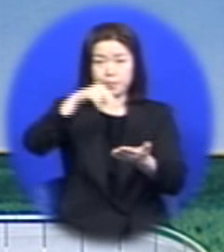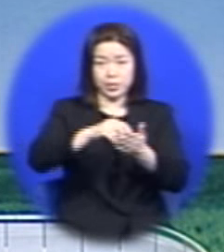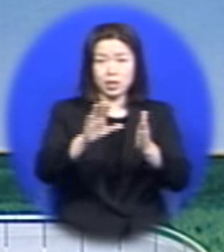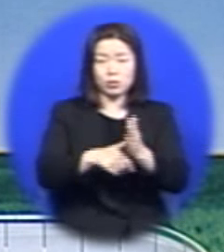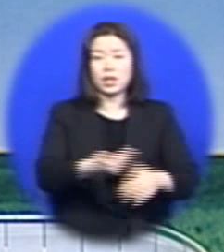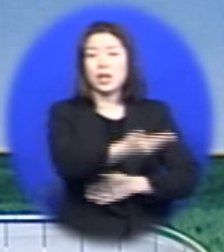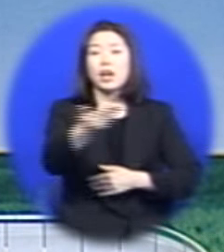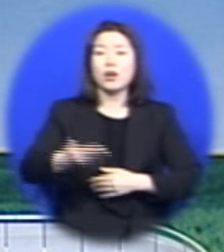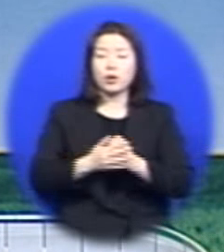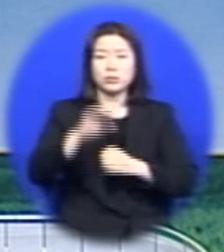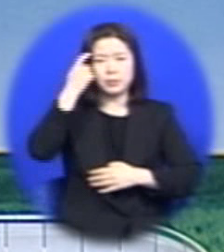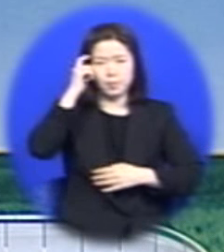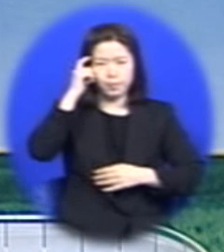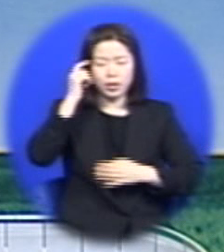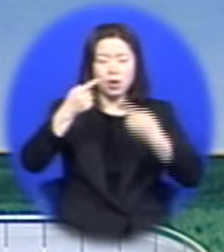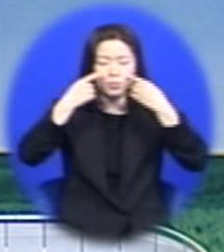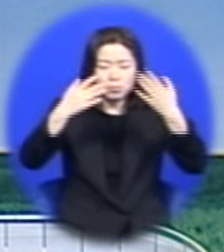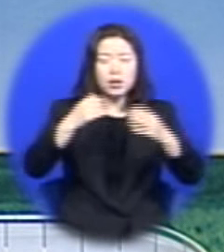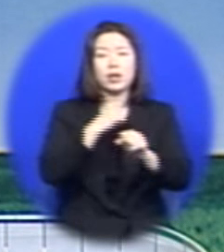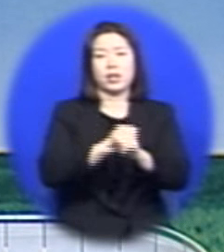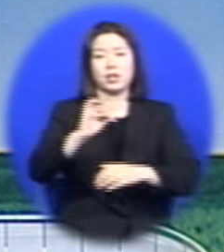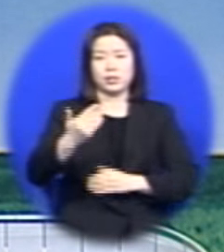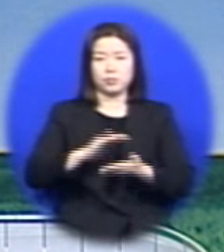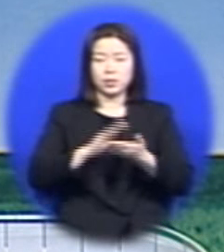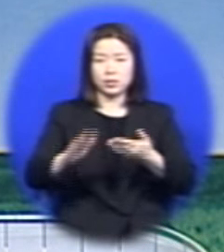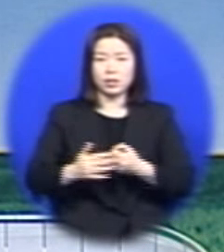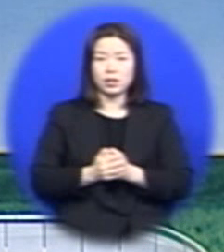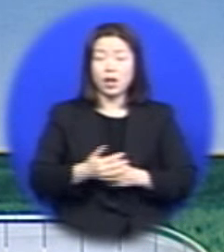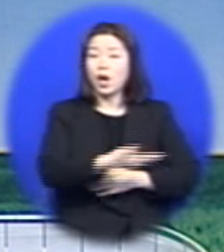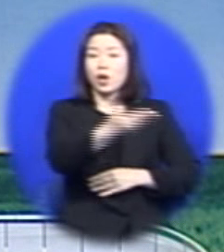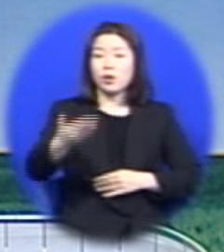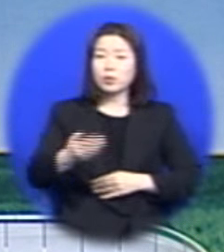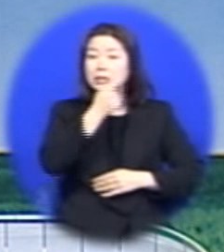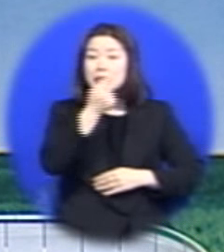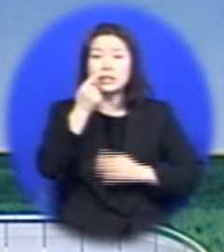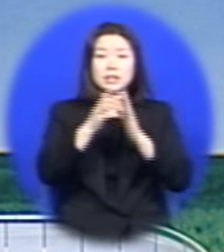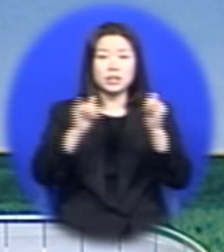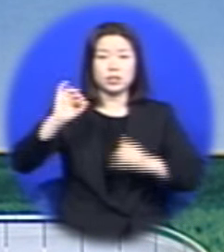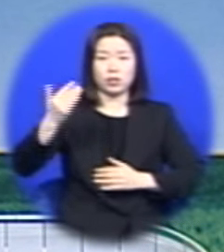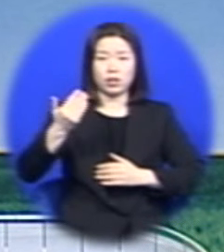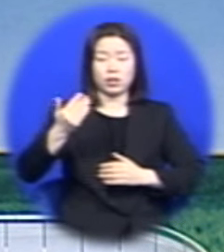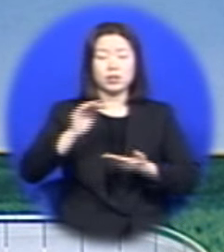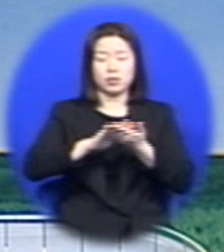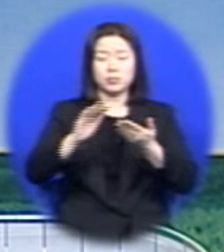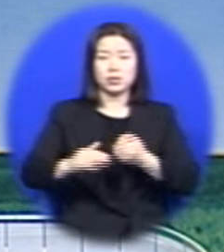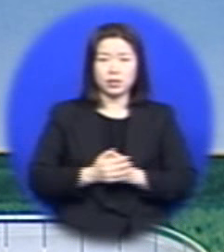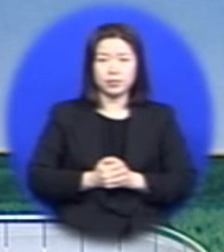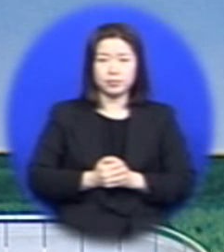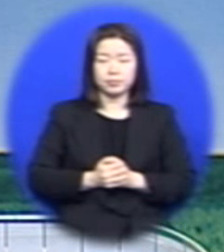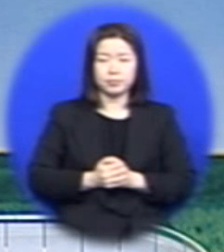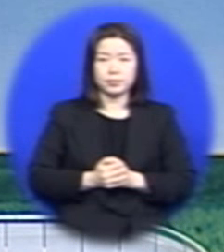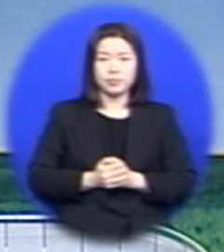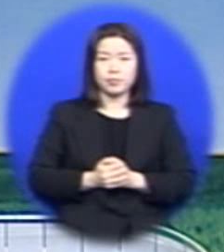여러분의 의사표현을 분명하게 해야 됩니다. 여러분이 증인이 되어줘야 돼요.